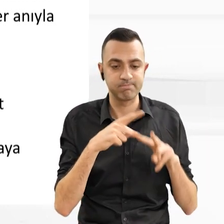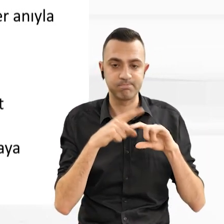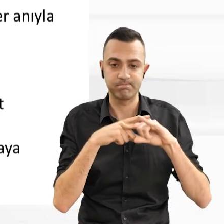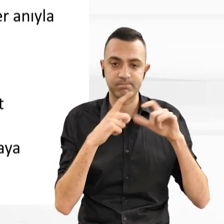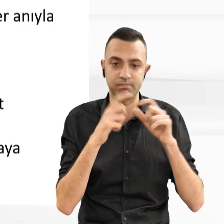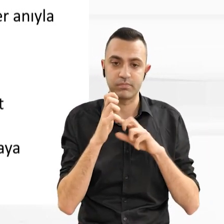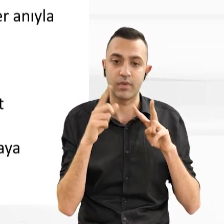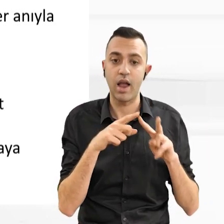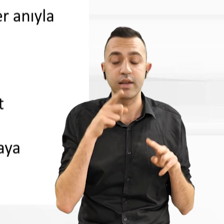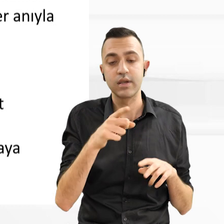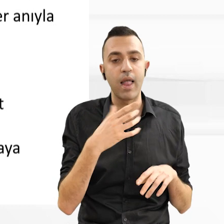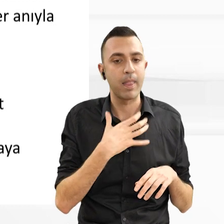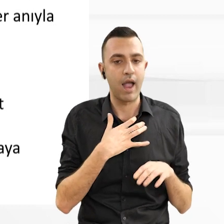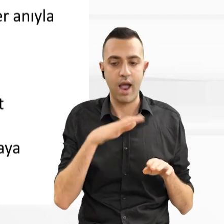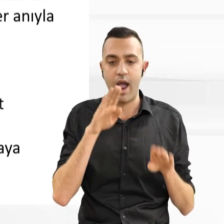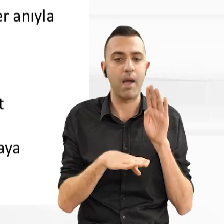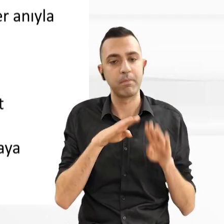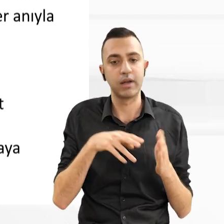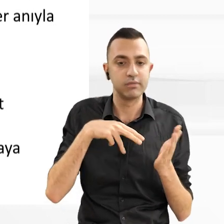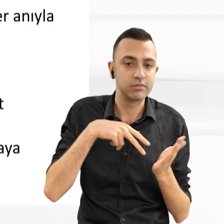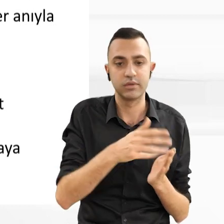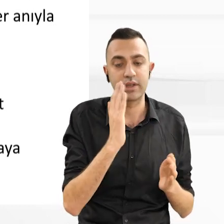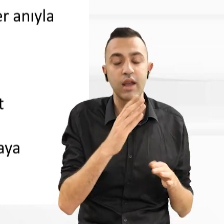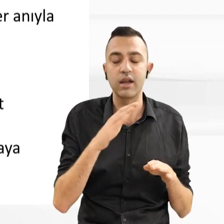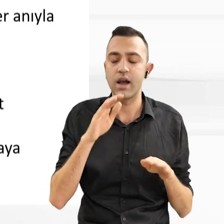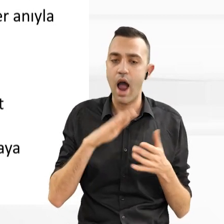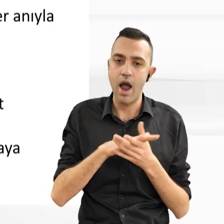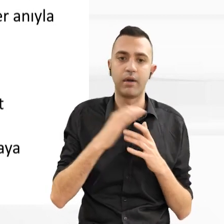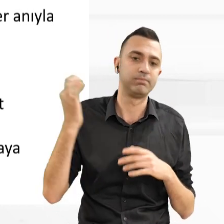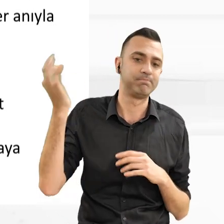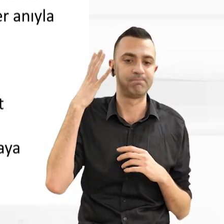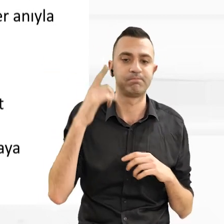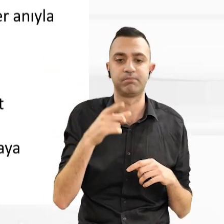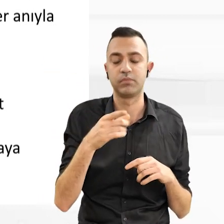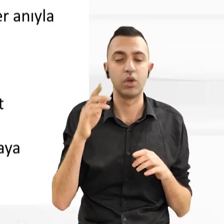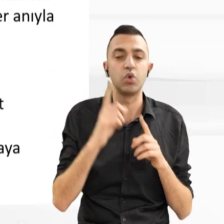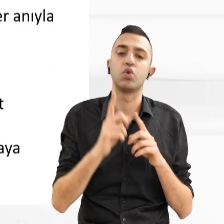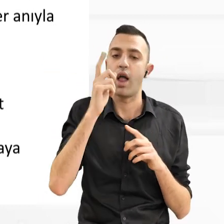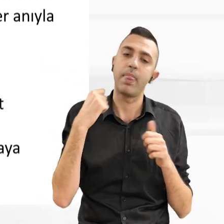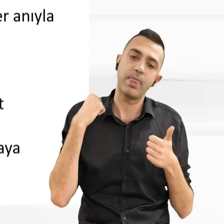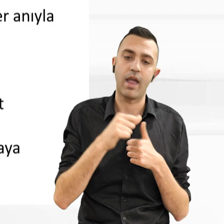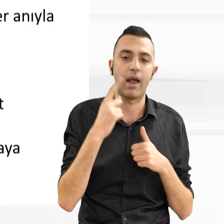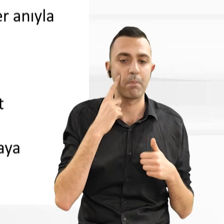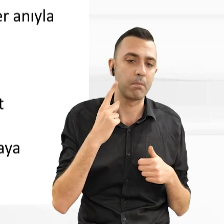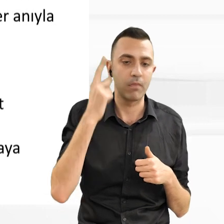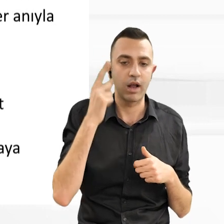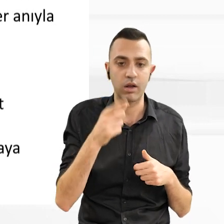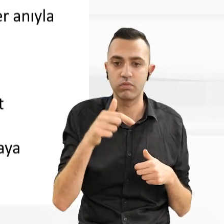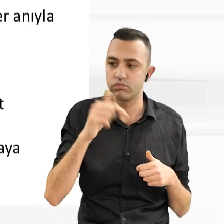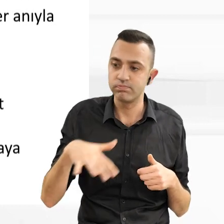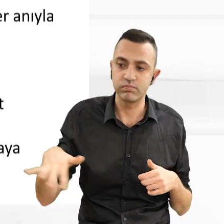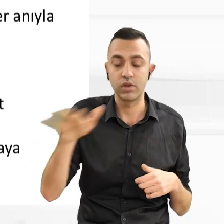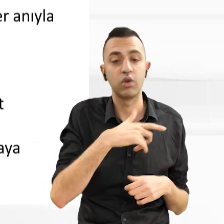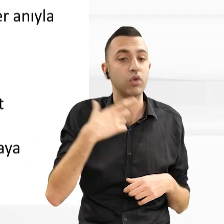kapıya doğru koşarken ardındaki Ayak seslerini duydu yukarıya Tekrar bakalım bütün vücudunuzu